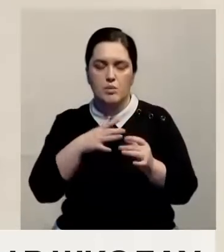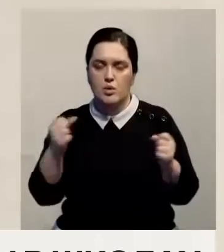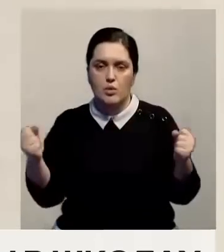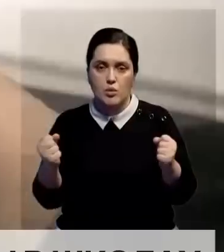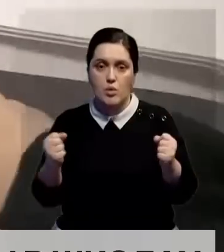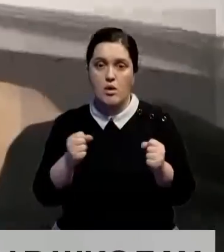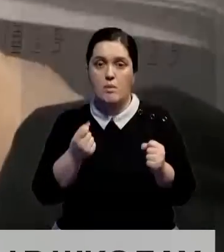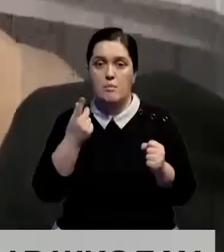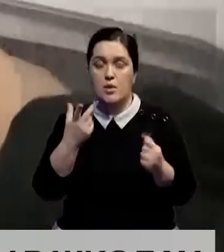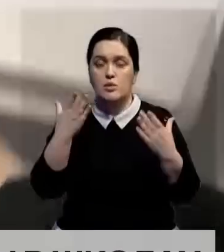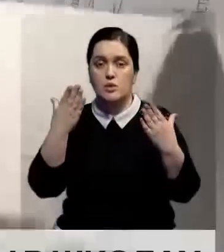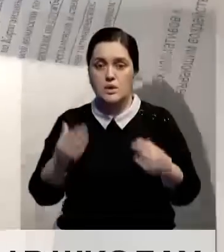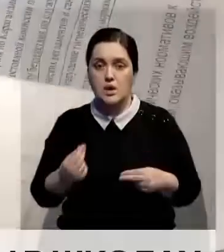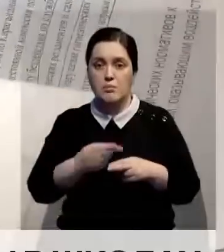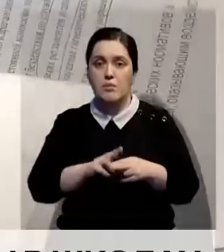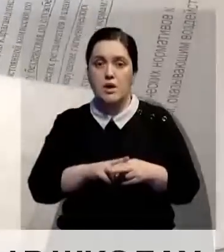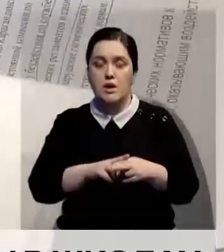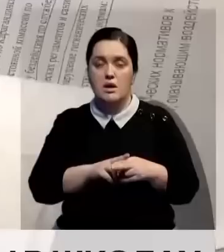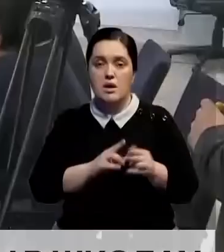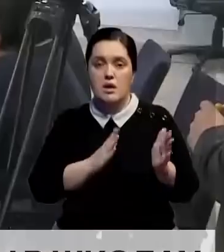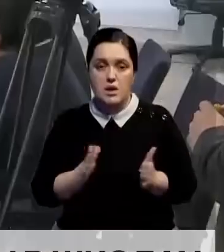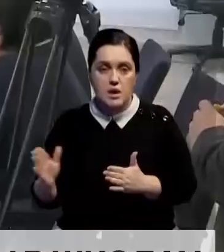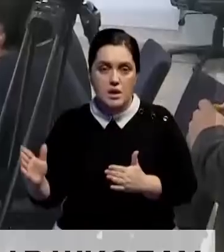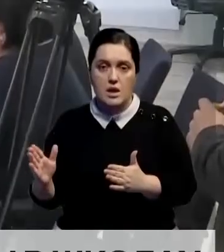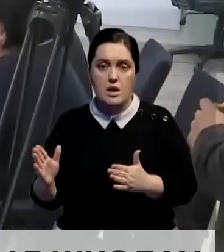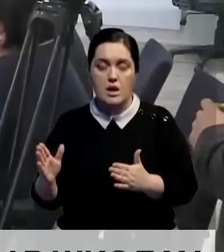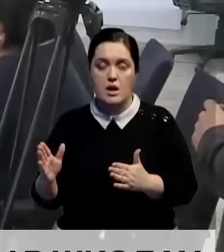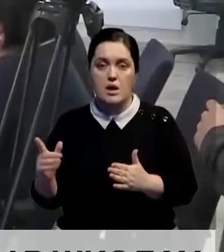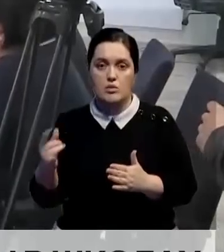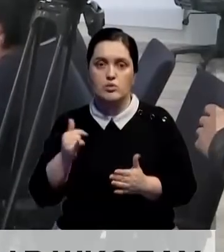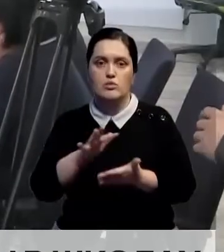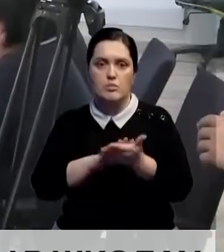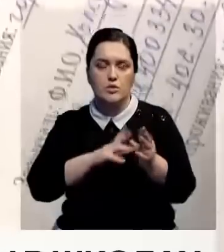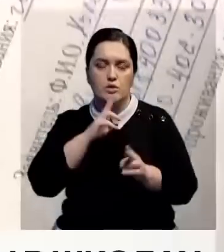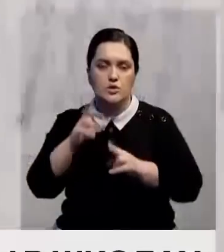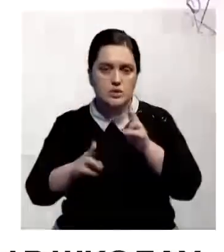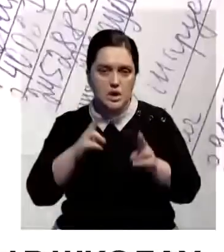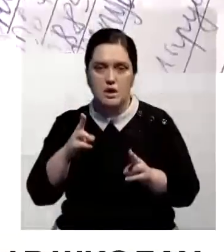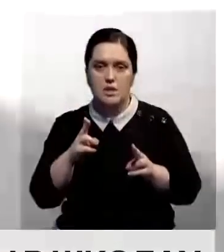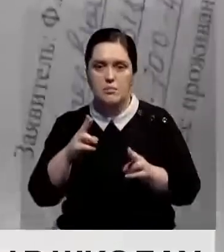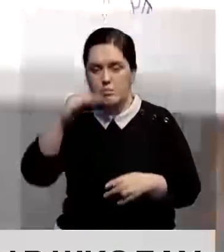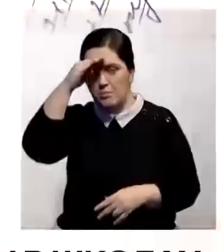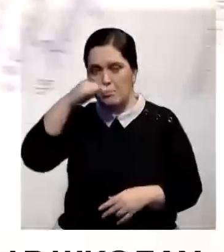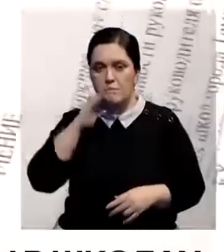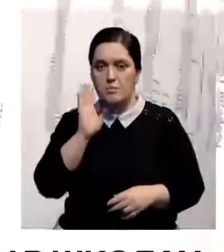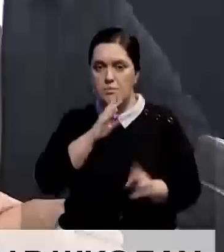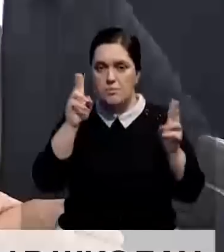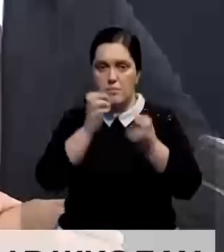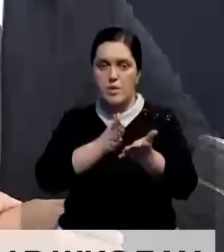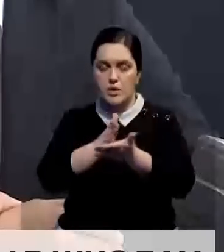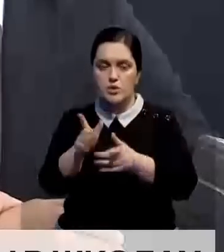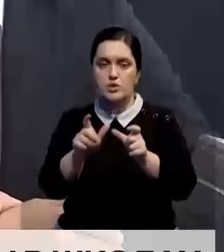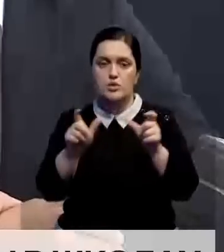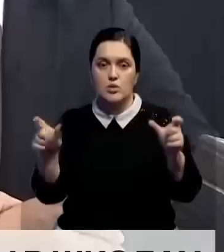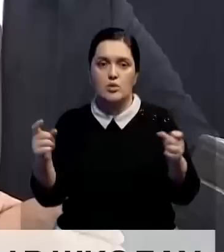Спустя пару дней учебные заведения заработали в штатном режиме. Однако в антикор продолжают поступать обращения от родителей с просьбой проверить школы. Дети, по